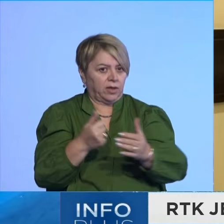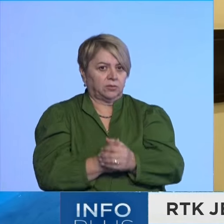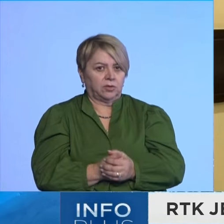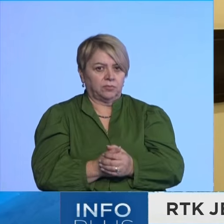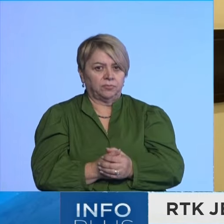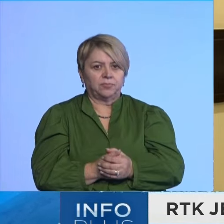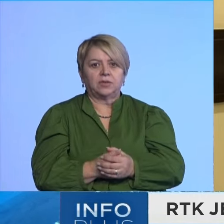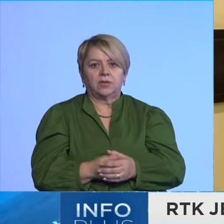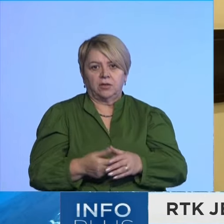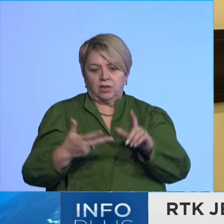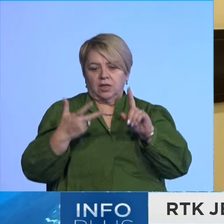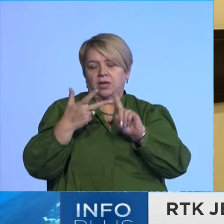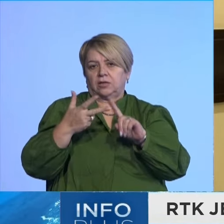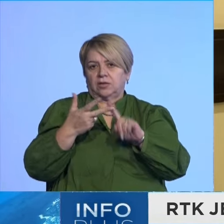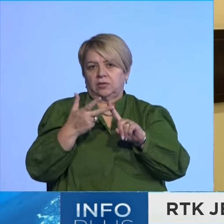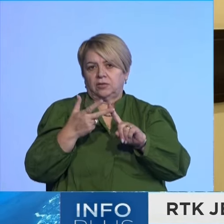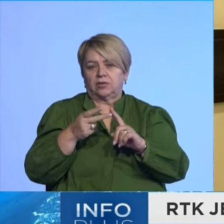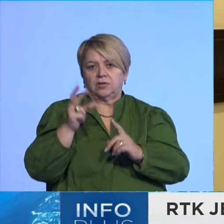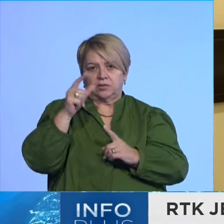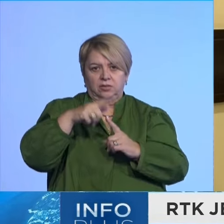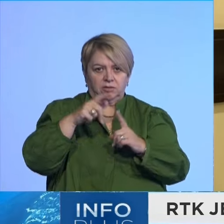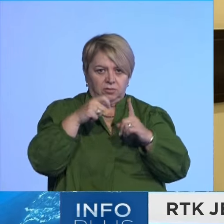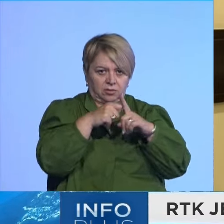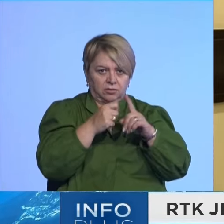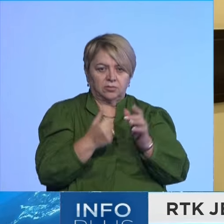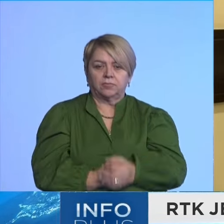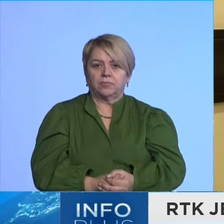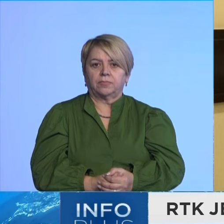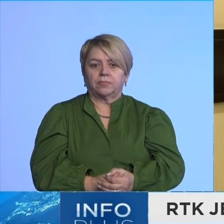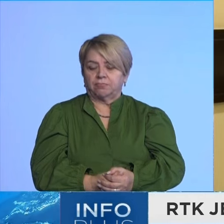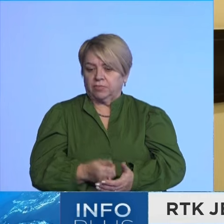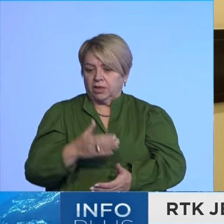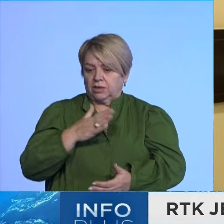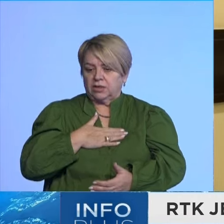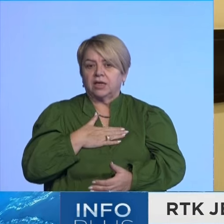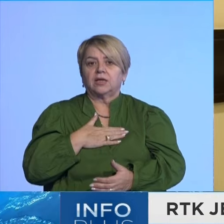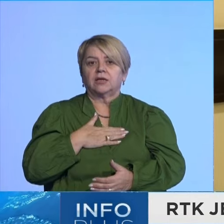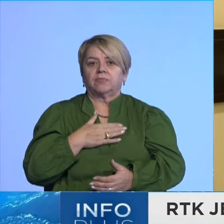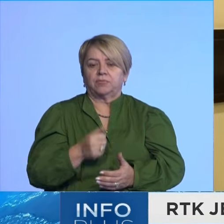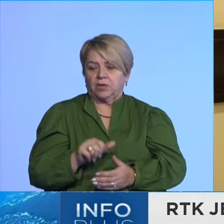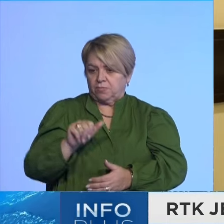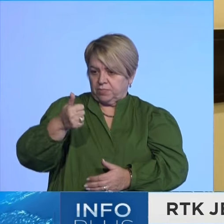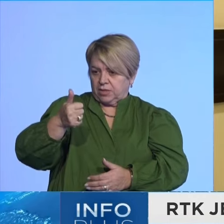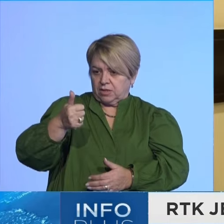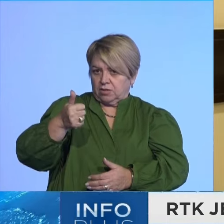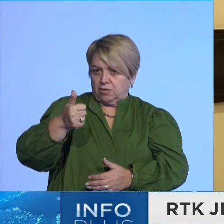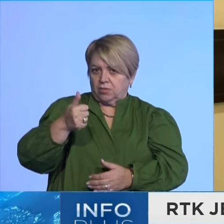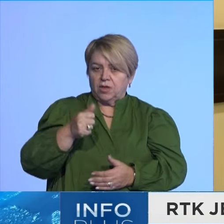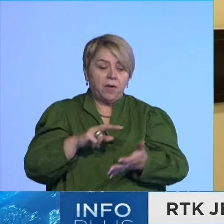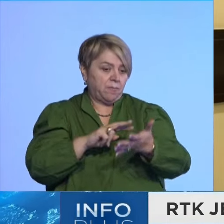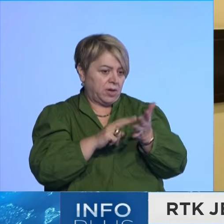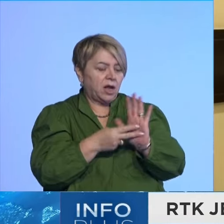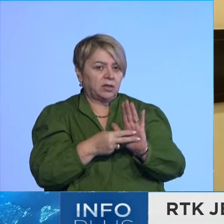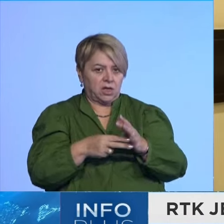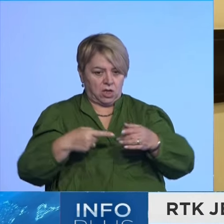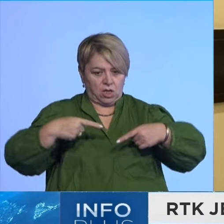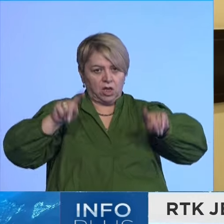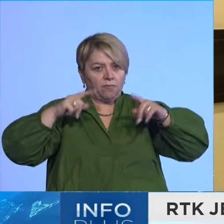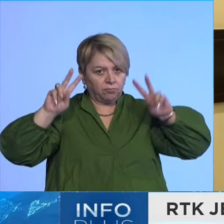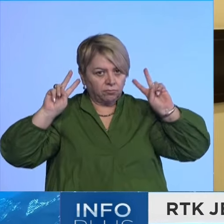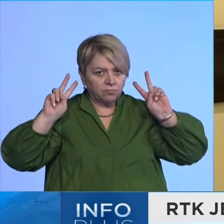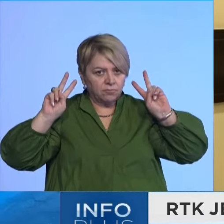në kanalin e tretë të RTK-s. Ne në kanalin e parë kemi planifikuar javë më